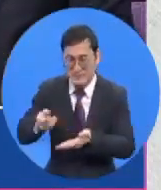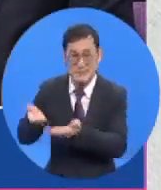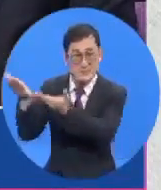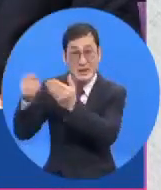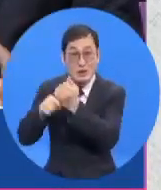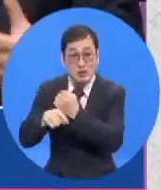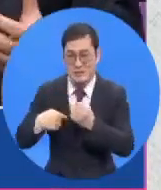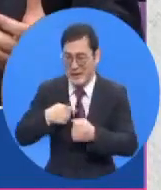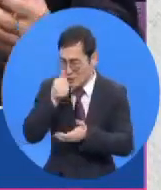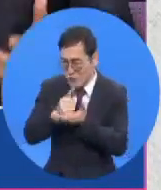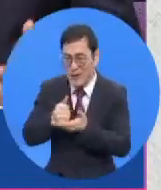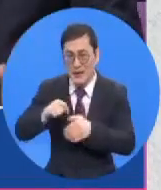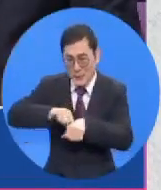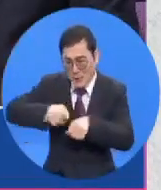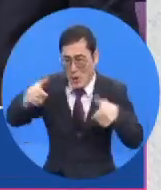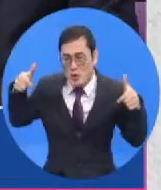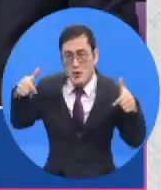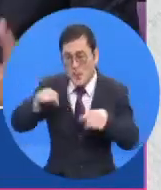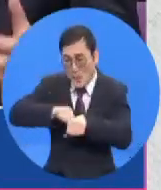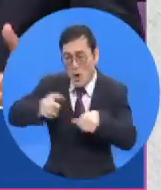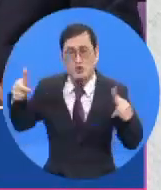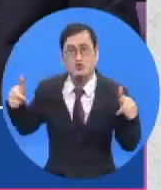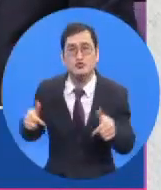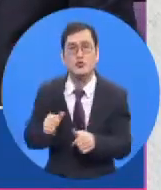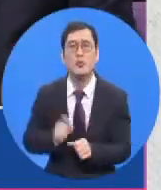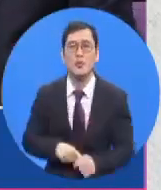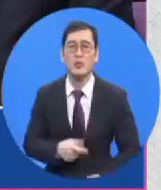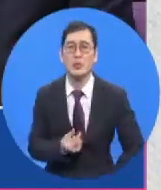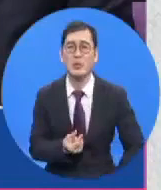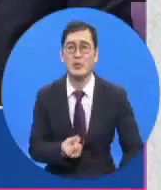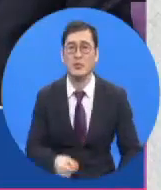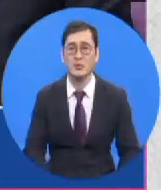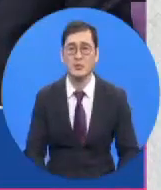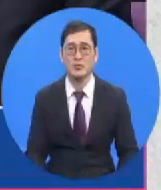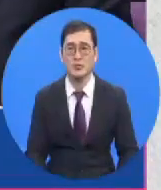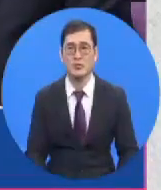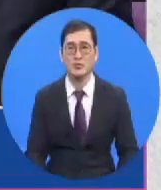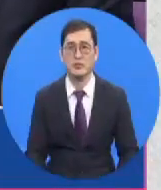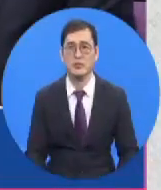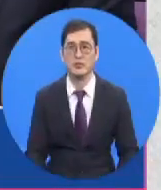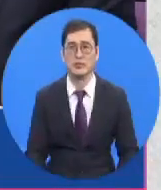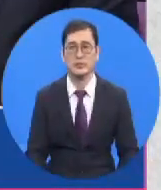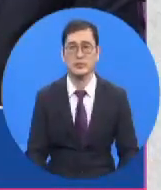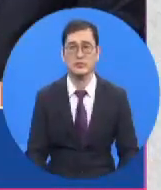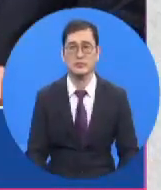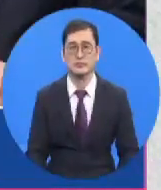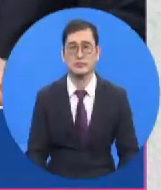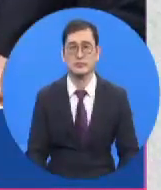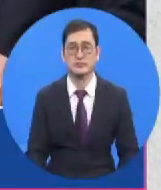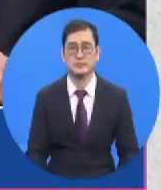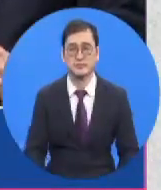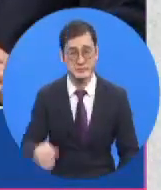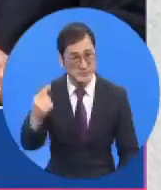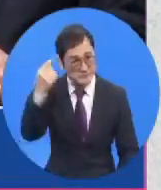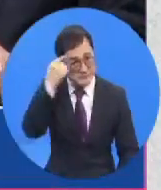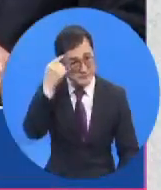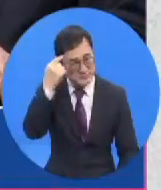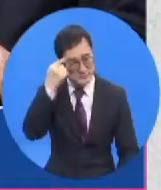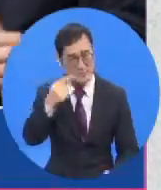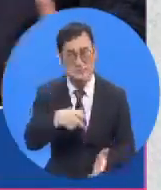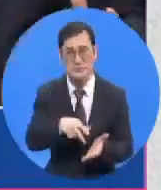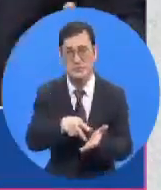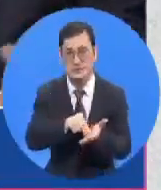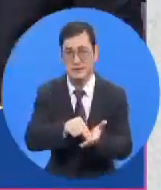없고 저런 마음을 가졌으니까 저런 죄를 저질렀다는 생각이 들고 지금 제가 최근에